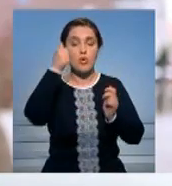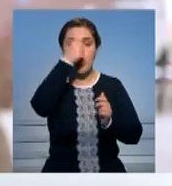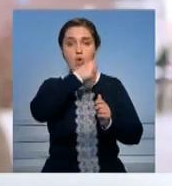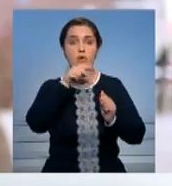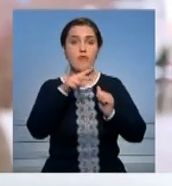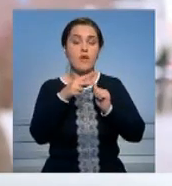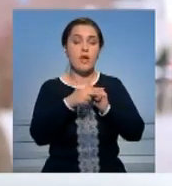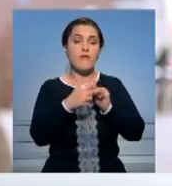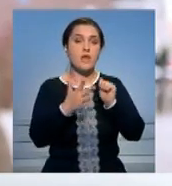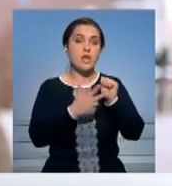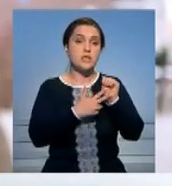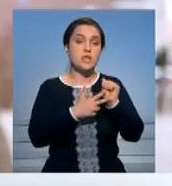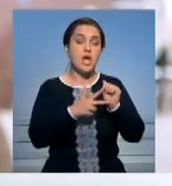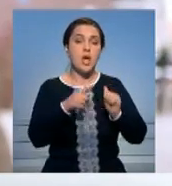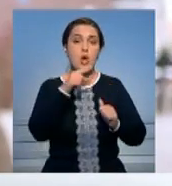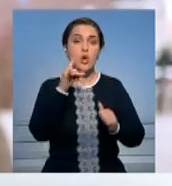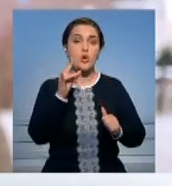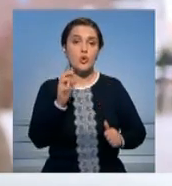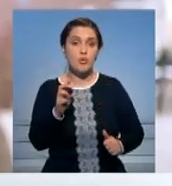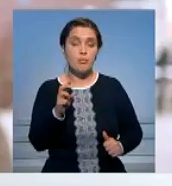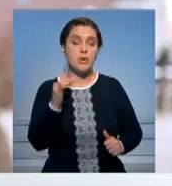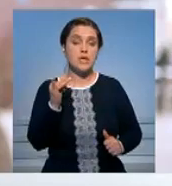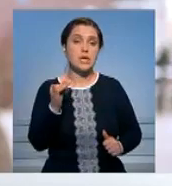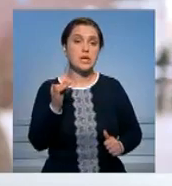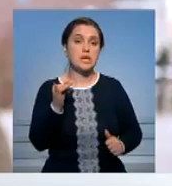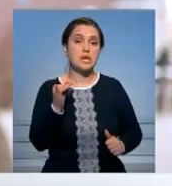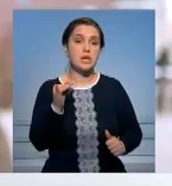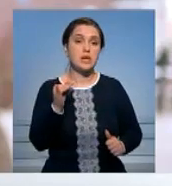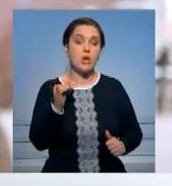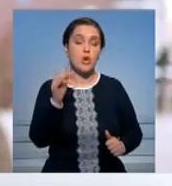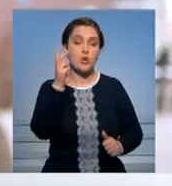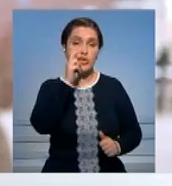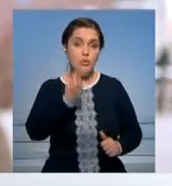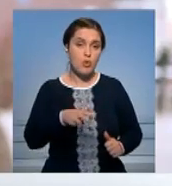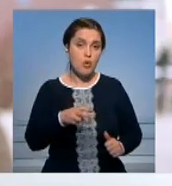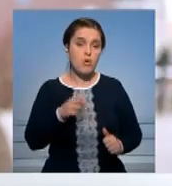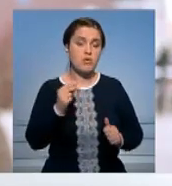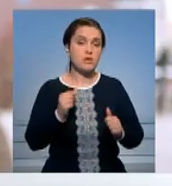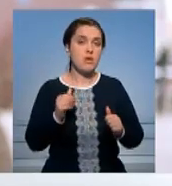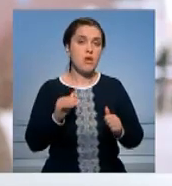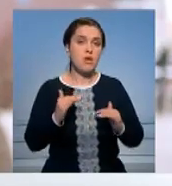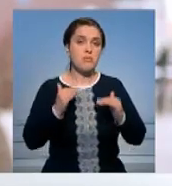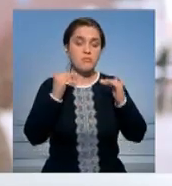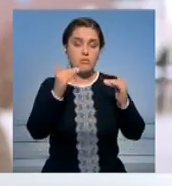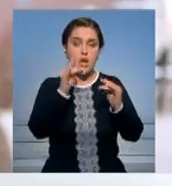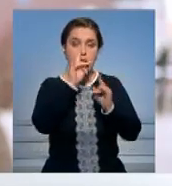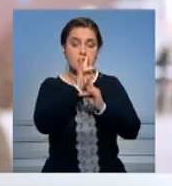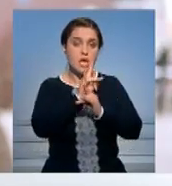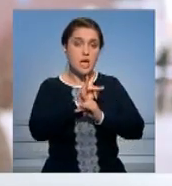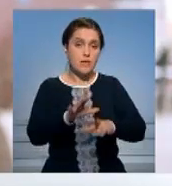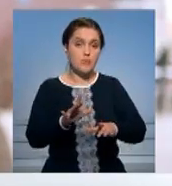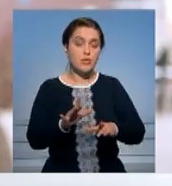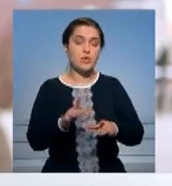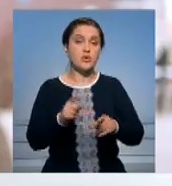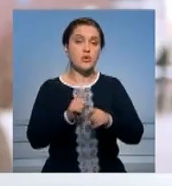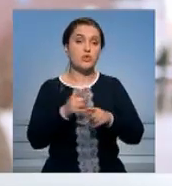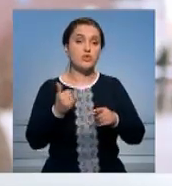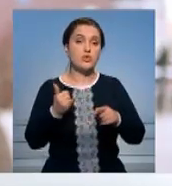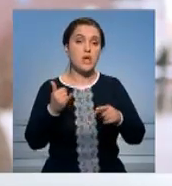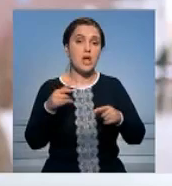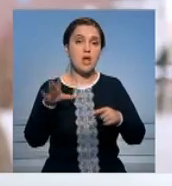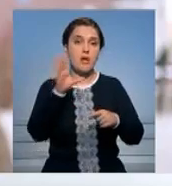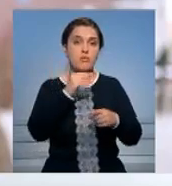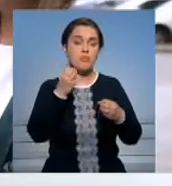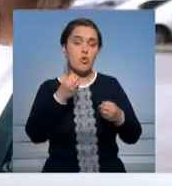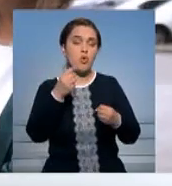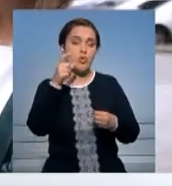паре доллар-рубль уровня 57,3, то есть не меняем его в сторону повышения. И считаем, что текущие распродажи – это